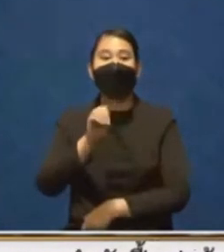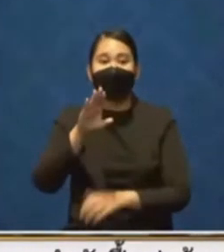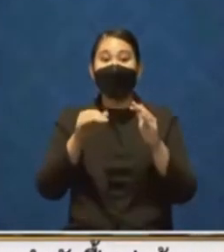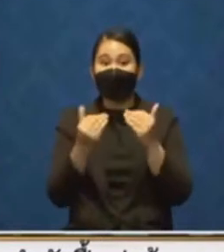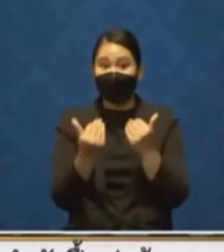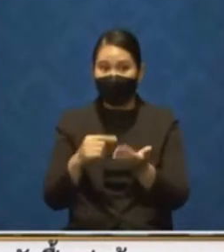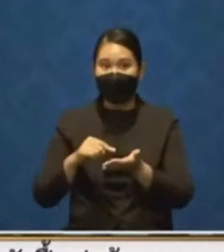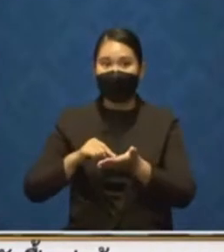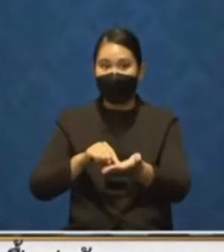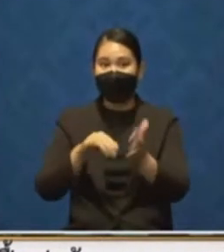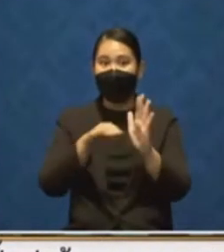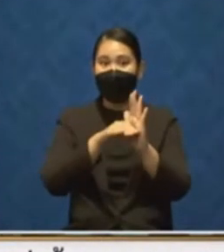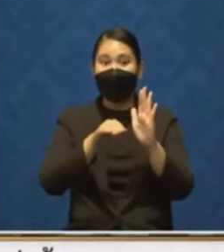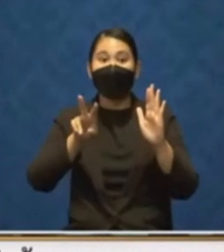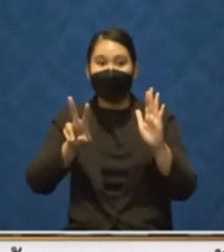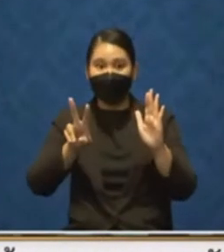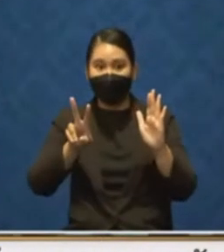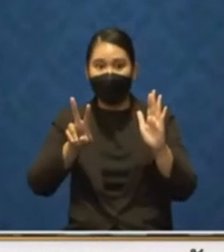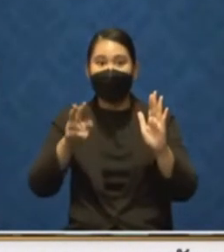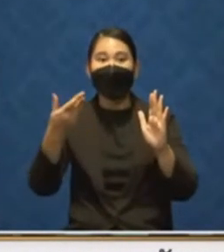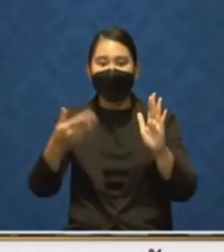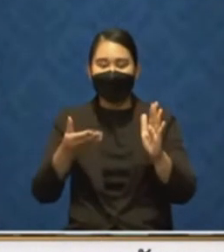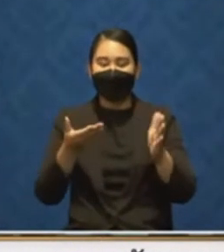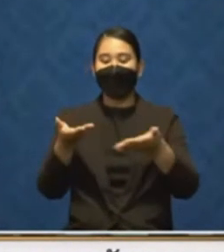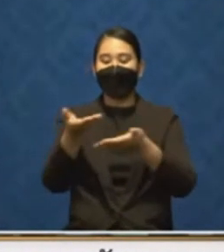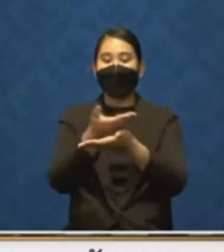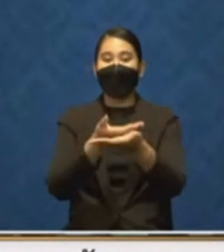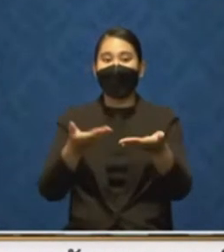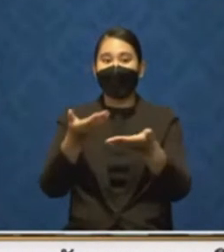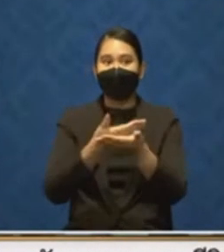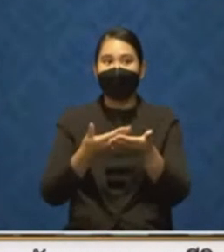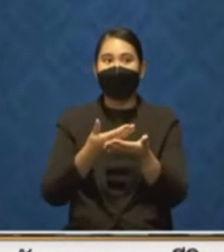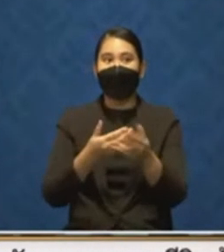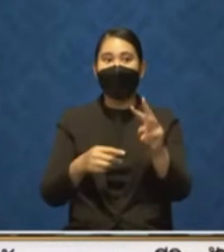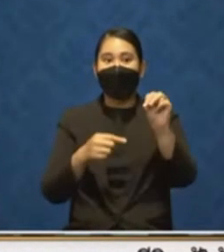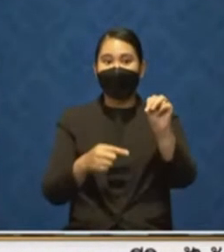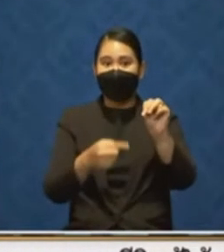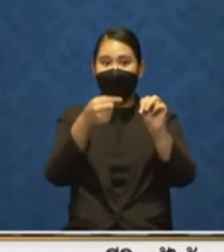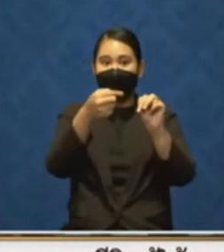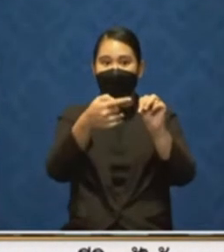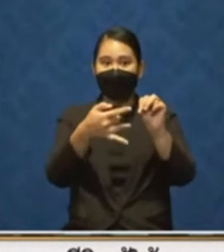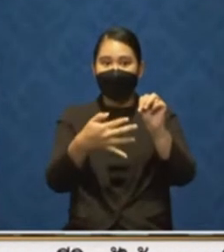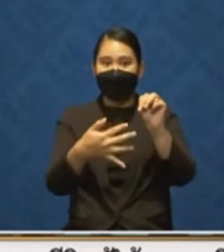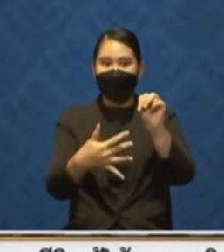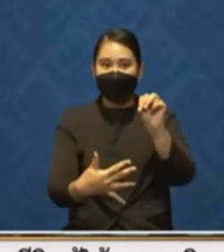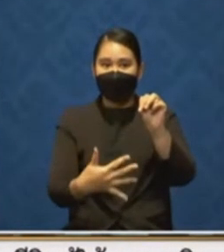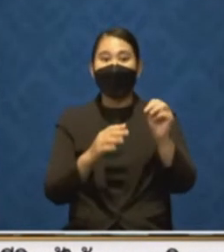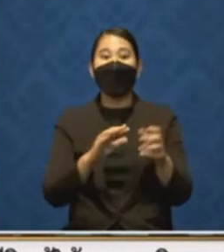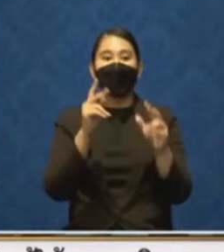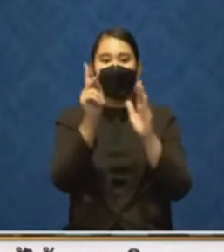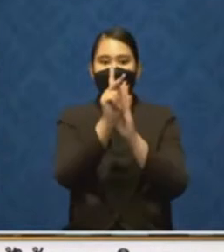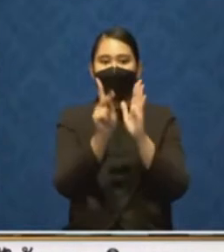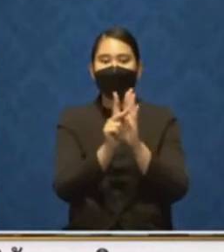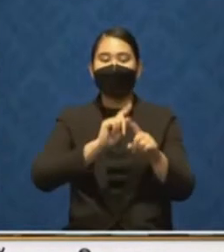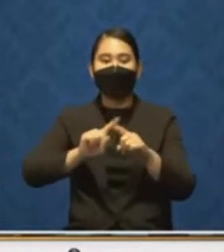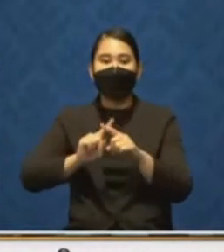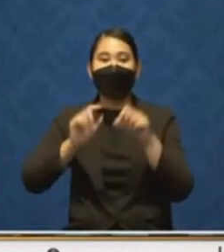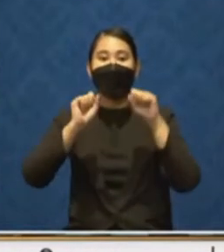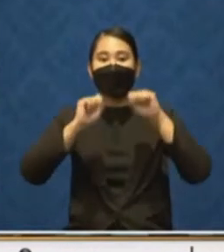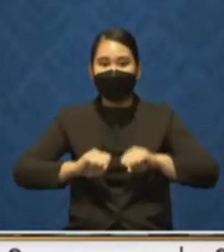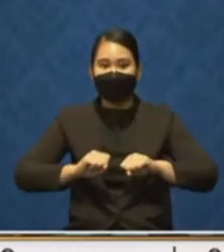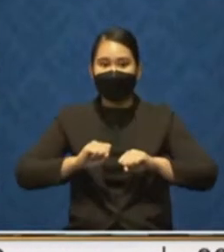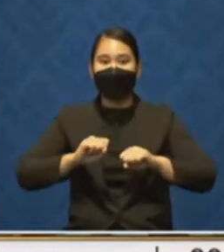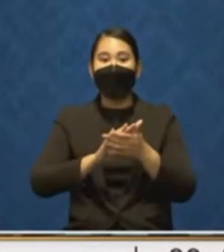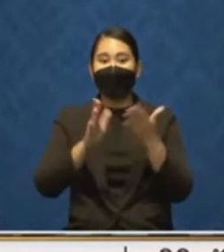ใช่มั้ยฮะแล้วก็จะกลับประมาณในสภาพิจารณารายมาตราทุกกระทรวงทบวงกรมจากนั้นก็ลงมติวาระ 3